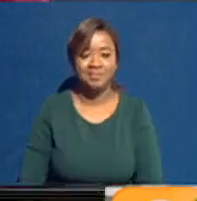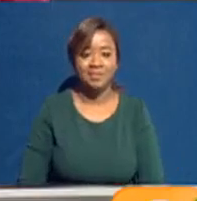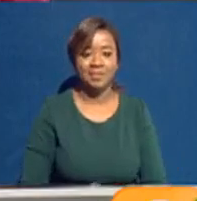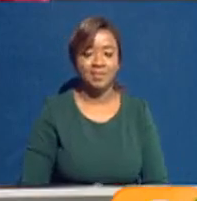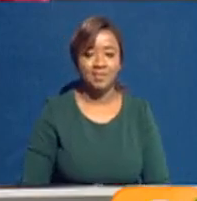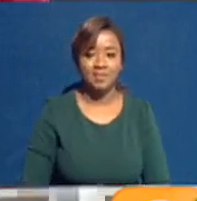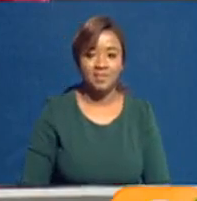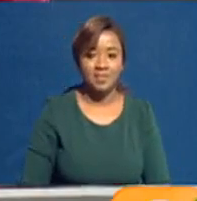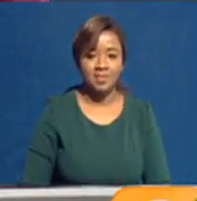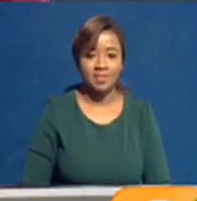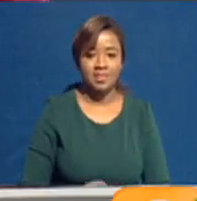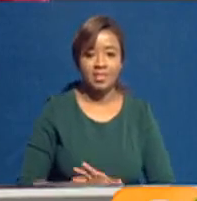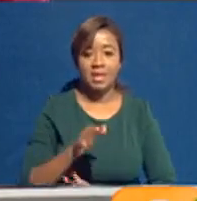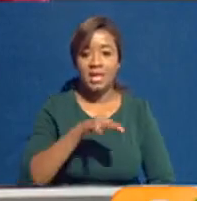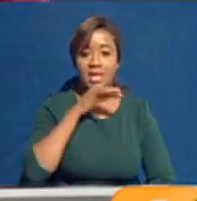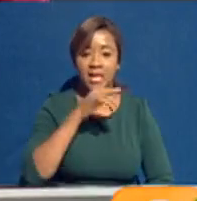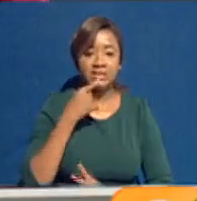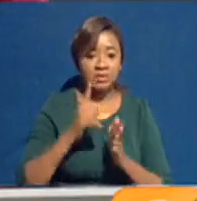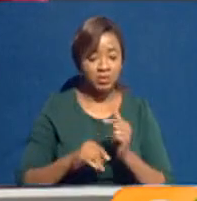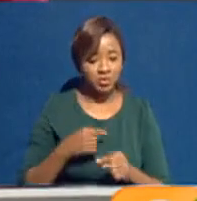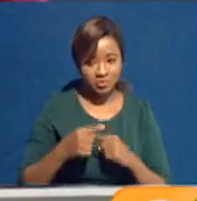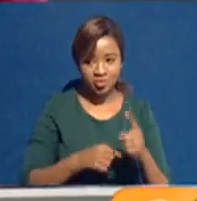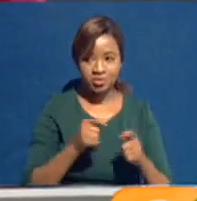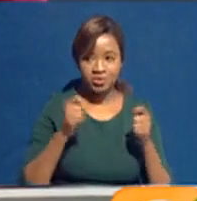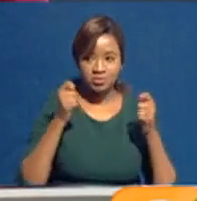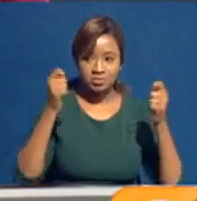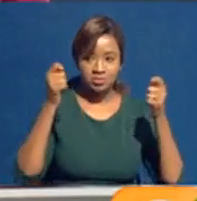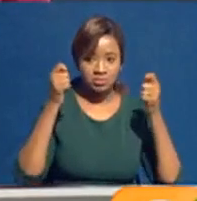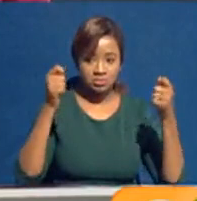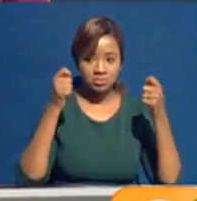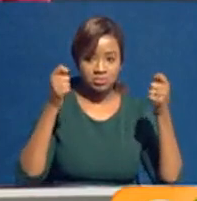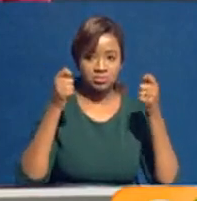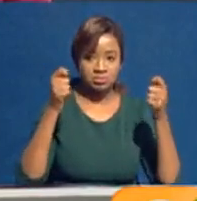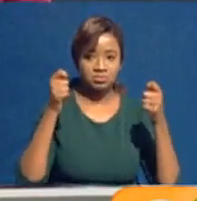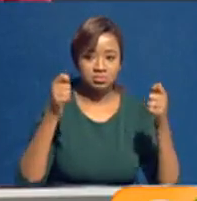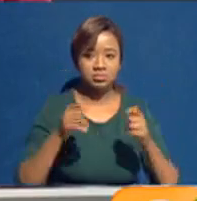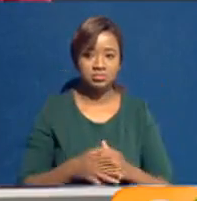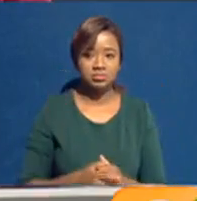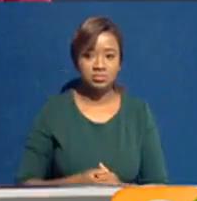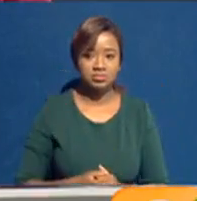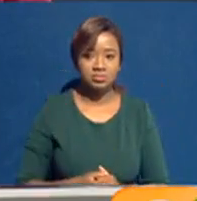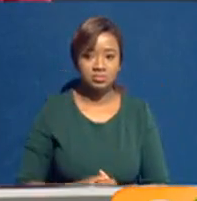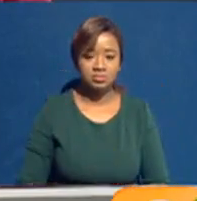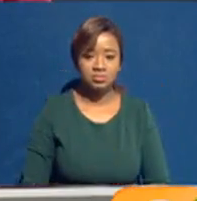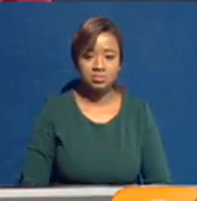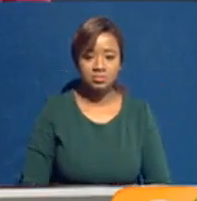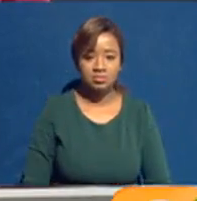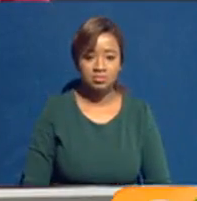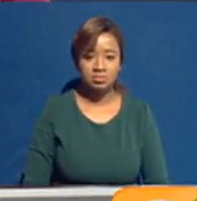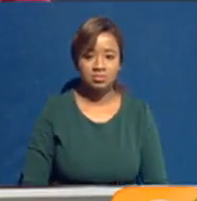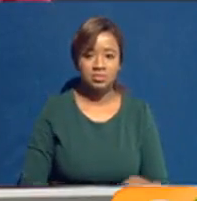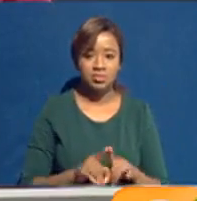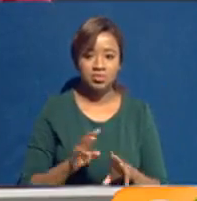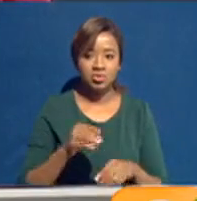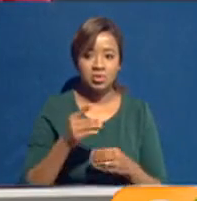Muungano wa upinzani umetangaza kuendeleza maandamano wiki ijayo, wakati makataa ya siku 14 ulioipa serikali kupunguza gharama ya